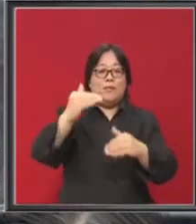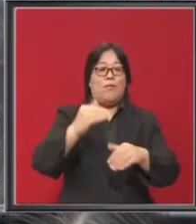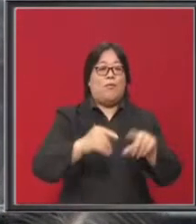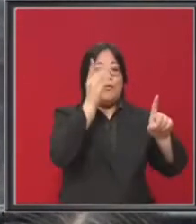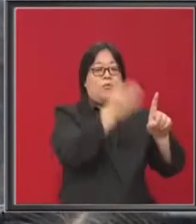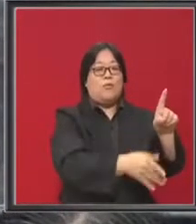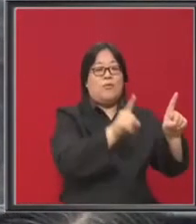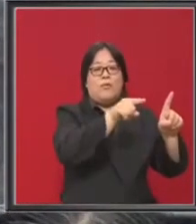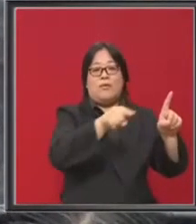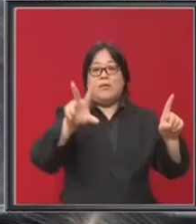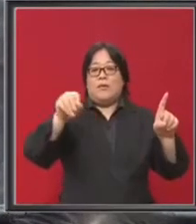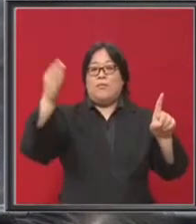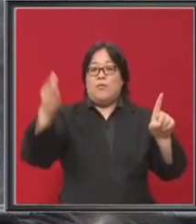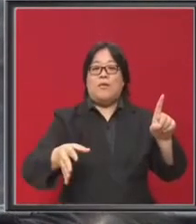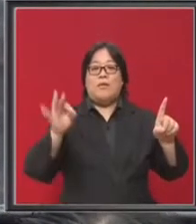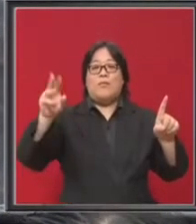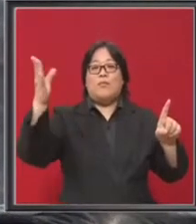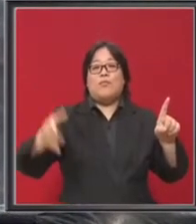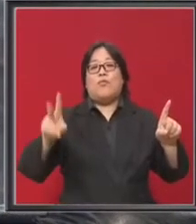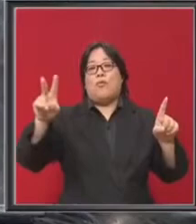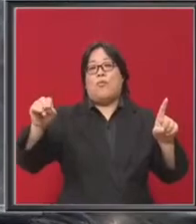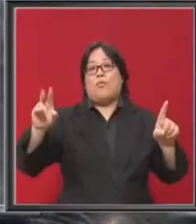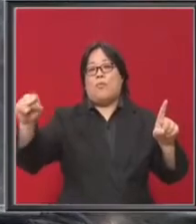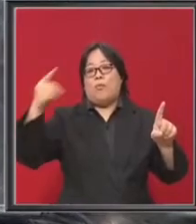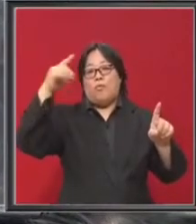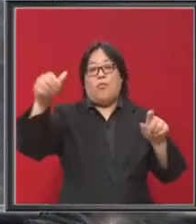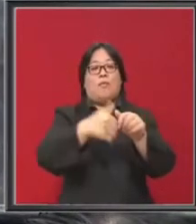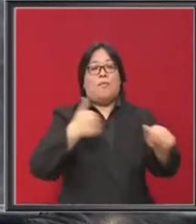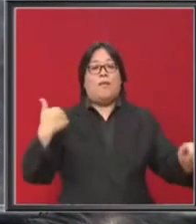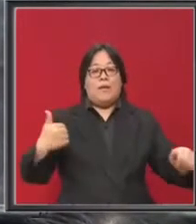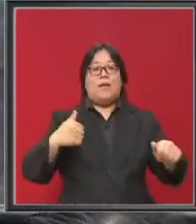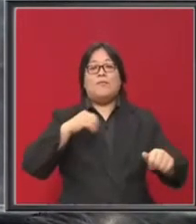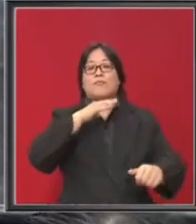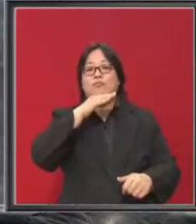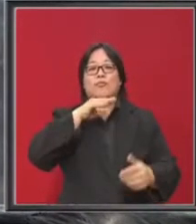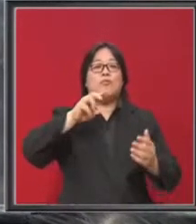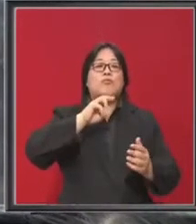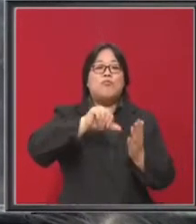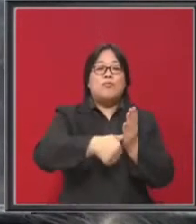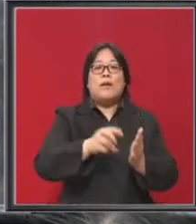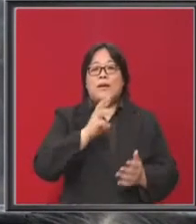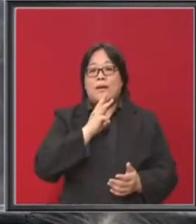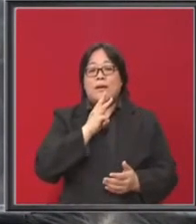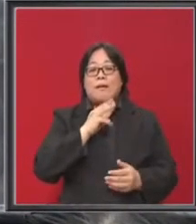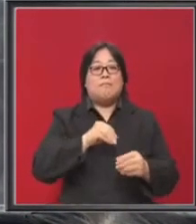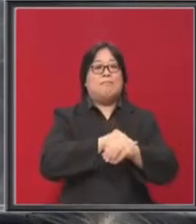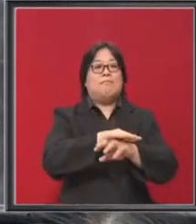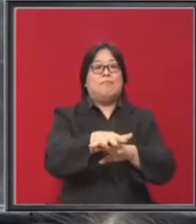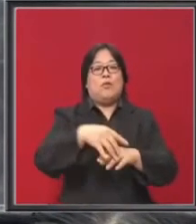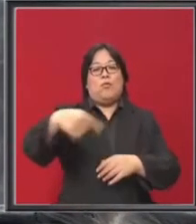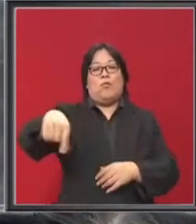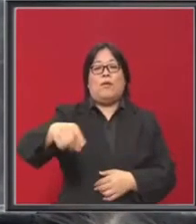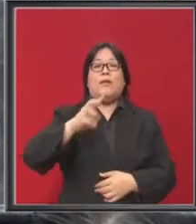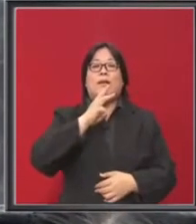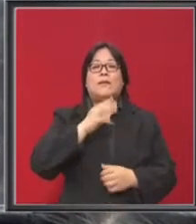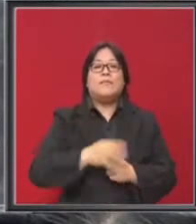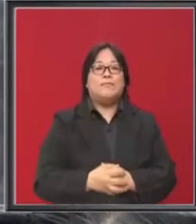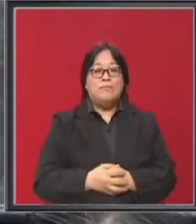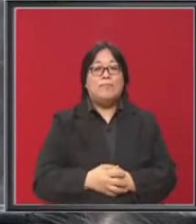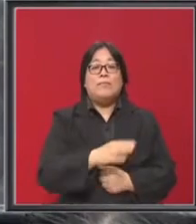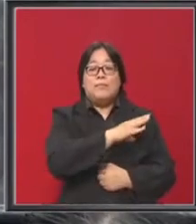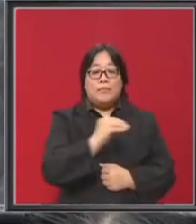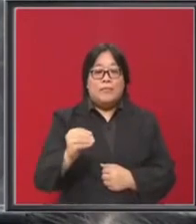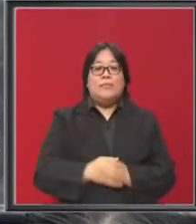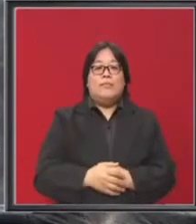tempo Januari hingga September 2020 untuk mencegah insiden pencemaran sumber air yang berkesan kepada quality bekal air